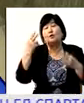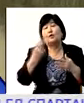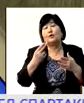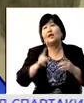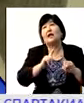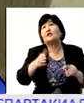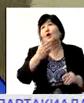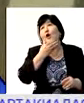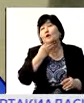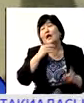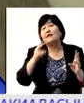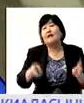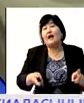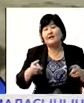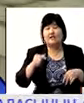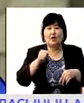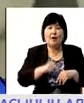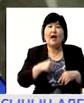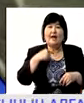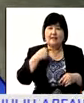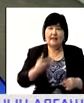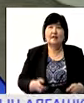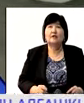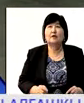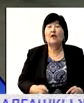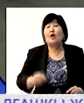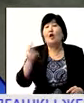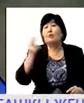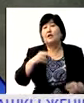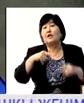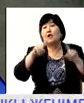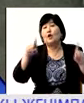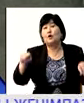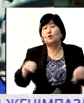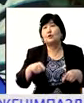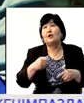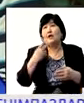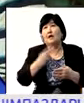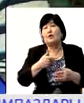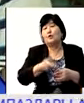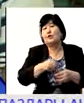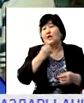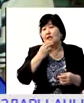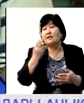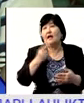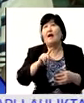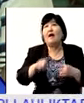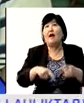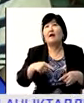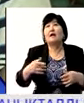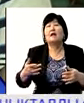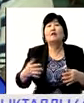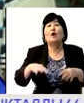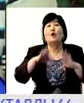асқан сұлулық пен нәзіктікті байқайтынын айтады. Бейнелі суреттерінен көріп отырамын, суреттер өте жақсы салынған. Сөйтіп, әрі қарай өнерін